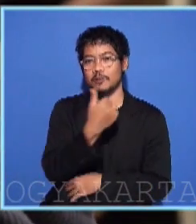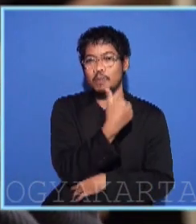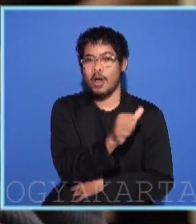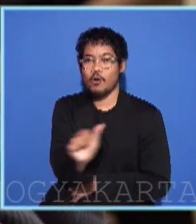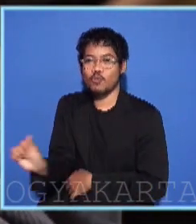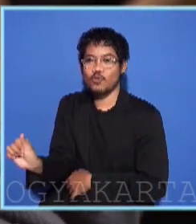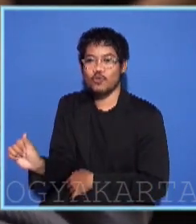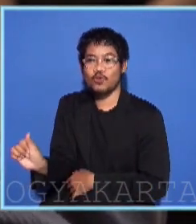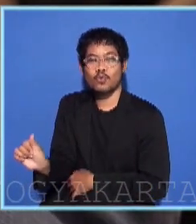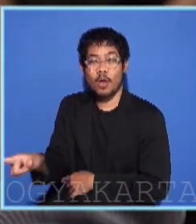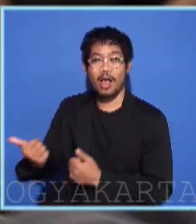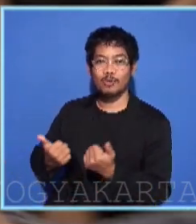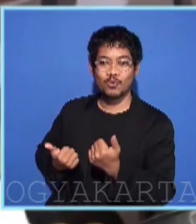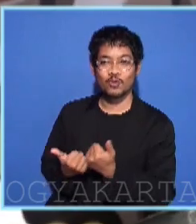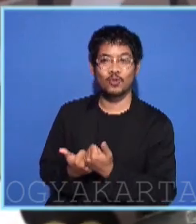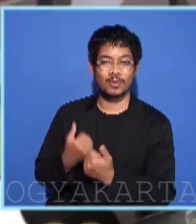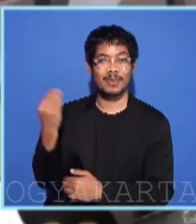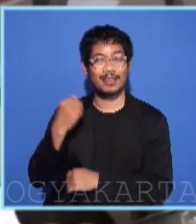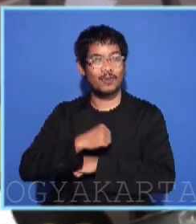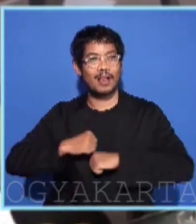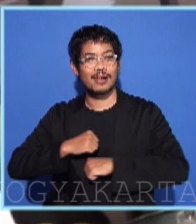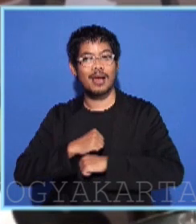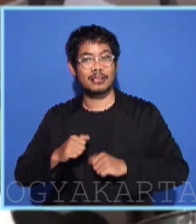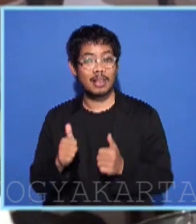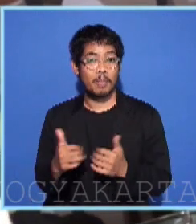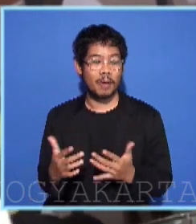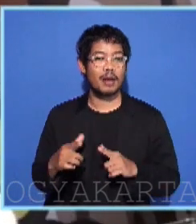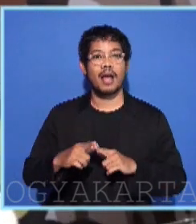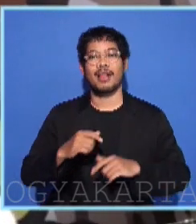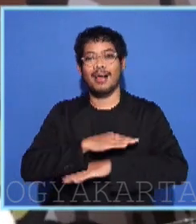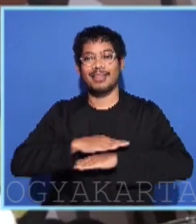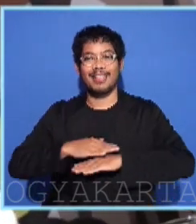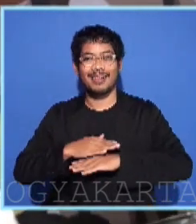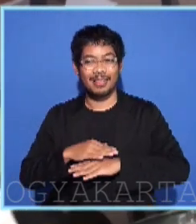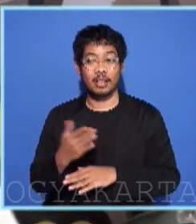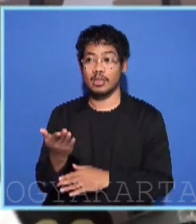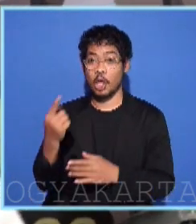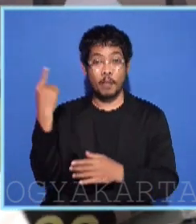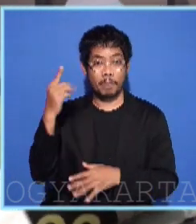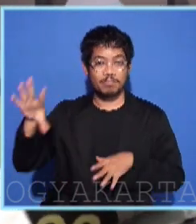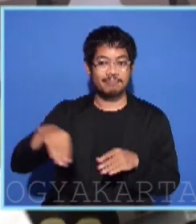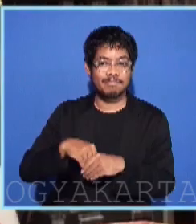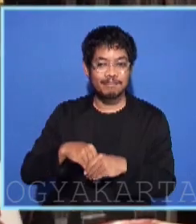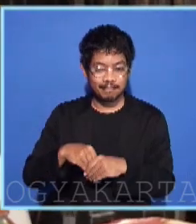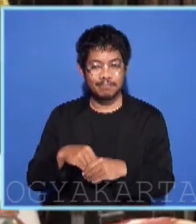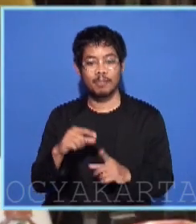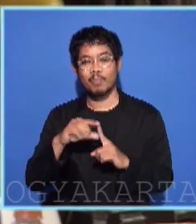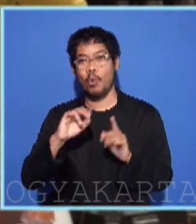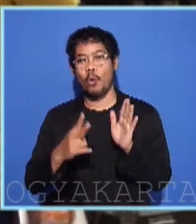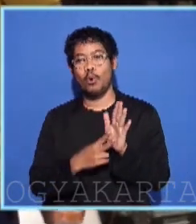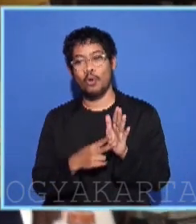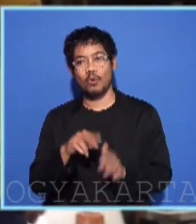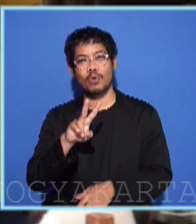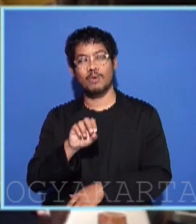Selain mendukung pariwisata olahraga dan persiapan atlet nasional termasuk Daerah Istimewa Yogyakarta menghadapi PON 2024 Aceh dan Sumatera